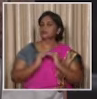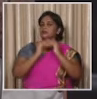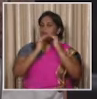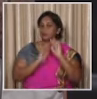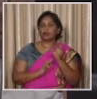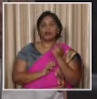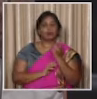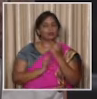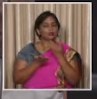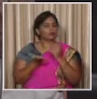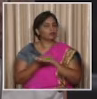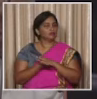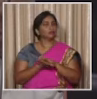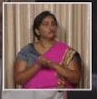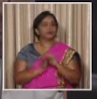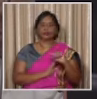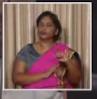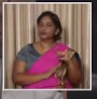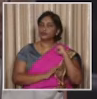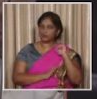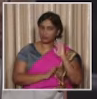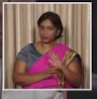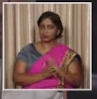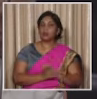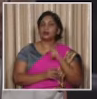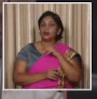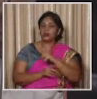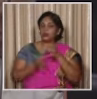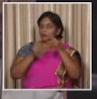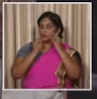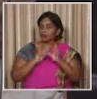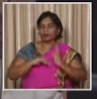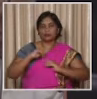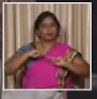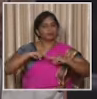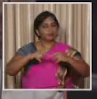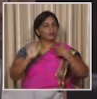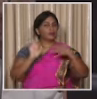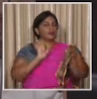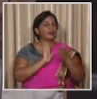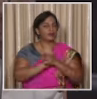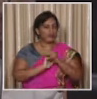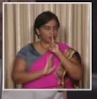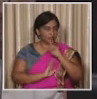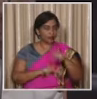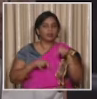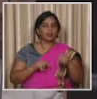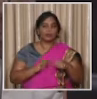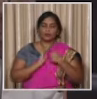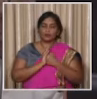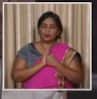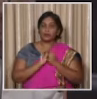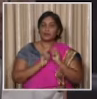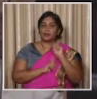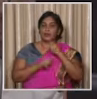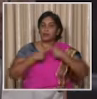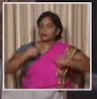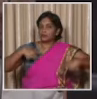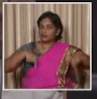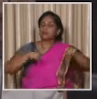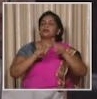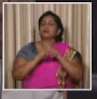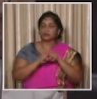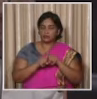තැබීමේ ආර්ථික පිළිවෙත ශක්තිමත් කරමු. ඒ නිවැරදි ගමනට එක්වෙන්න කියා මම මේ ගරු සභාවේ ඔබ සෑම